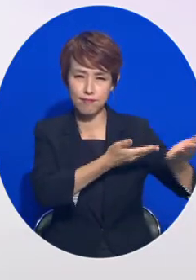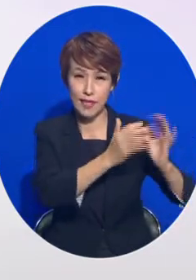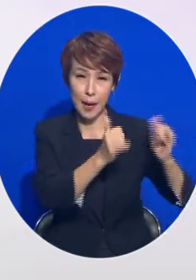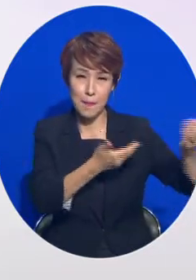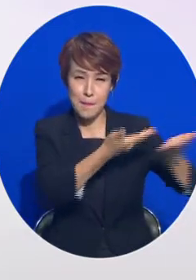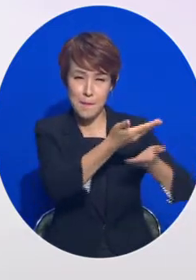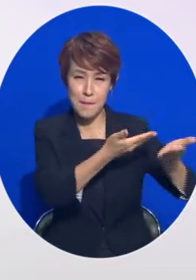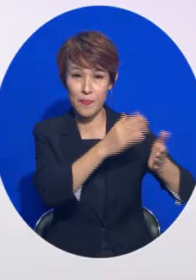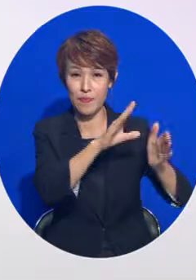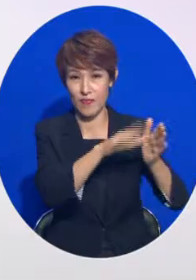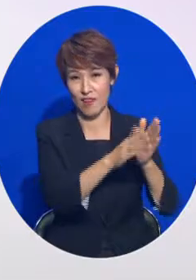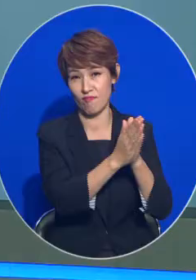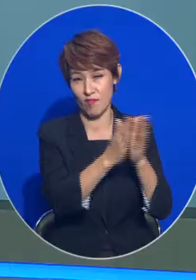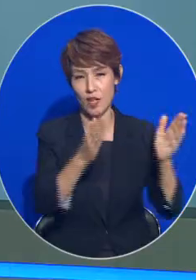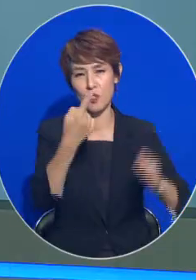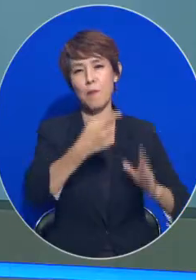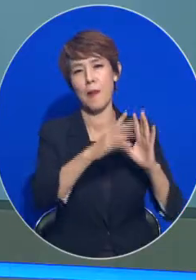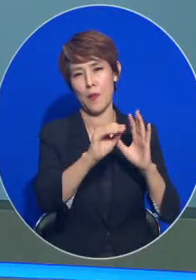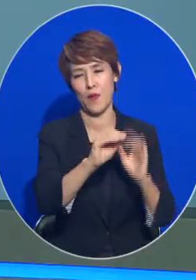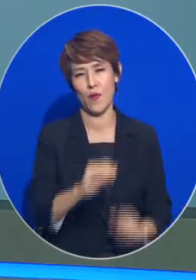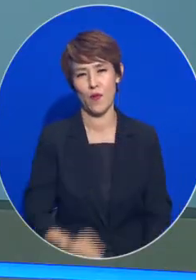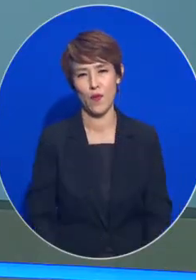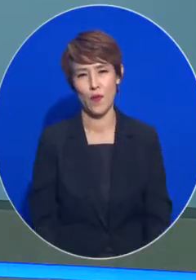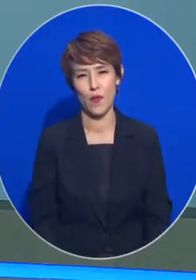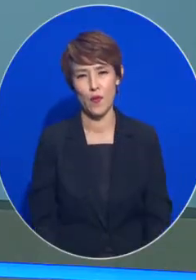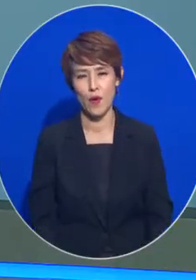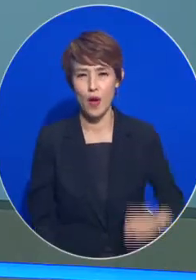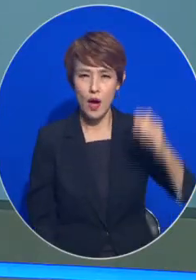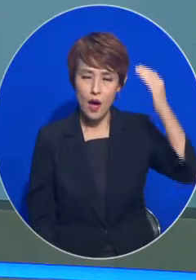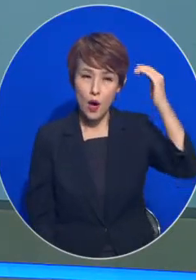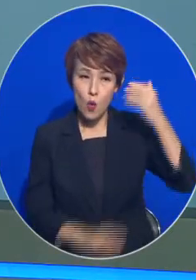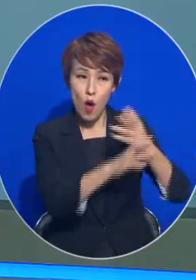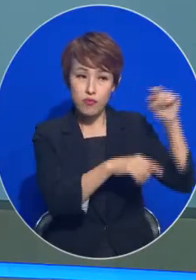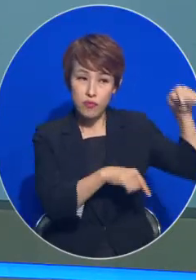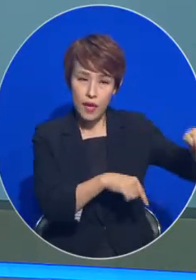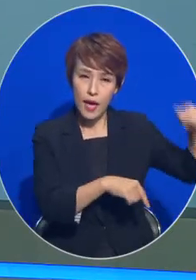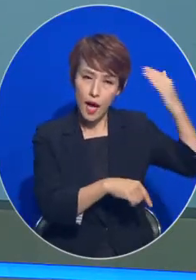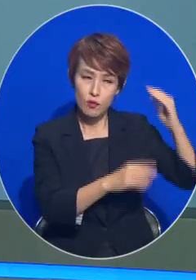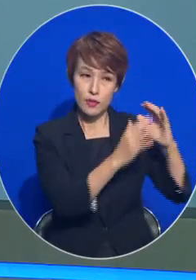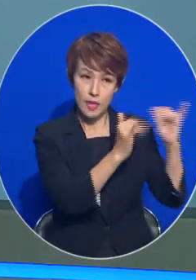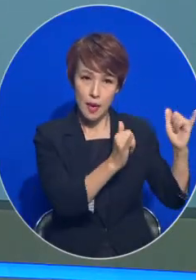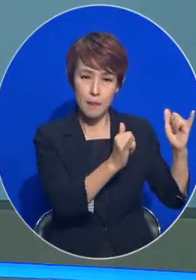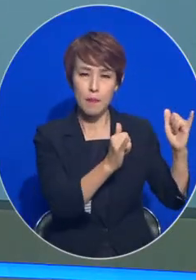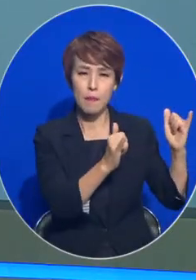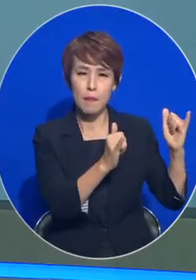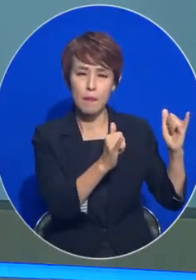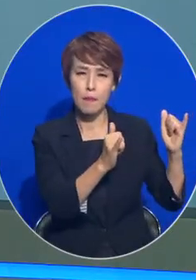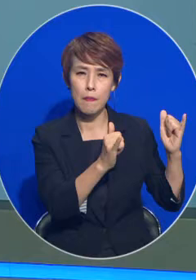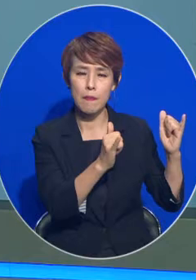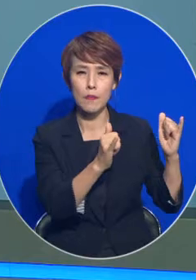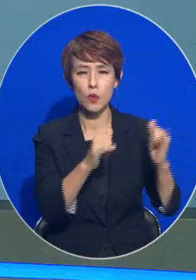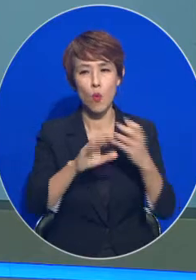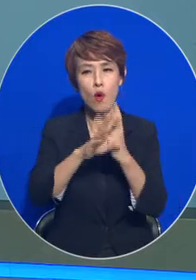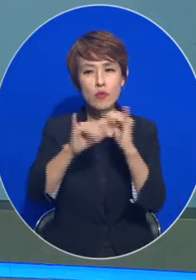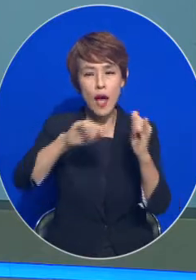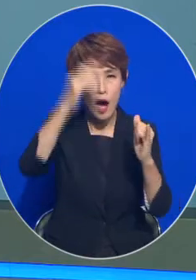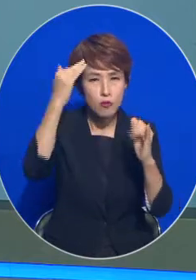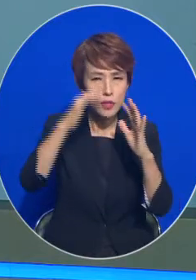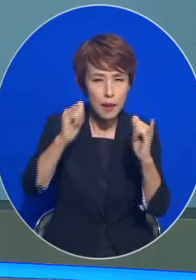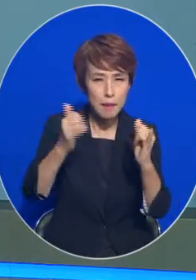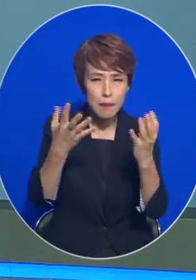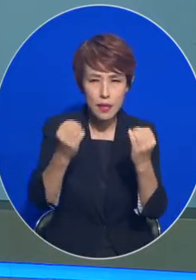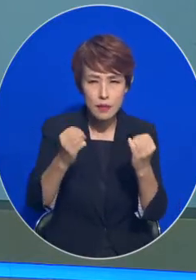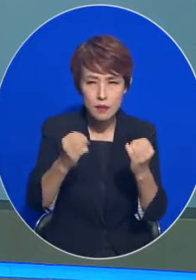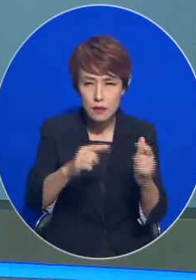시대가 열렸다고 말했는데요. 재외국민과 한국계 외국인을 포함한 재외동포가 많이 거주하는 국가별로